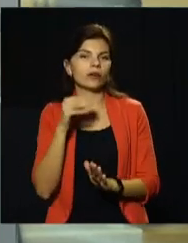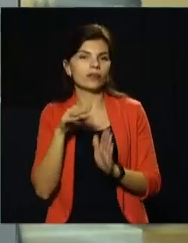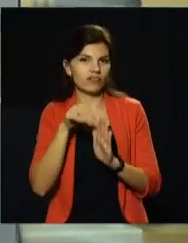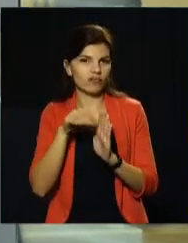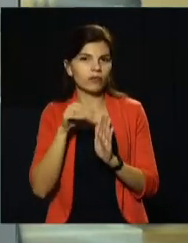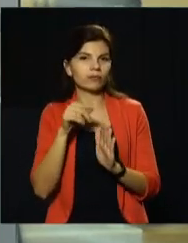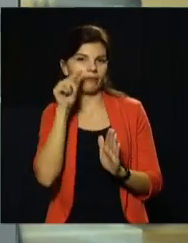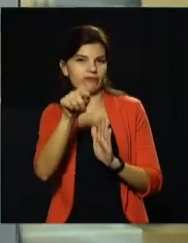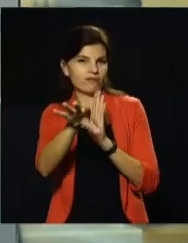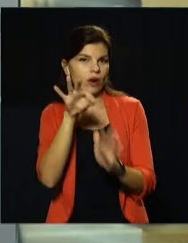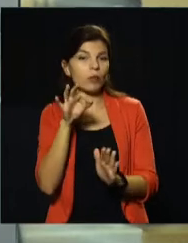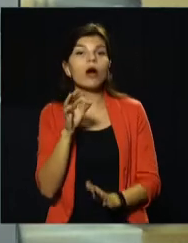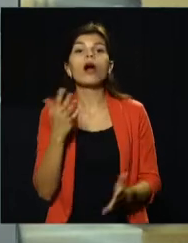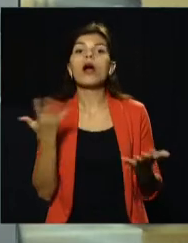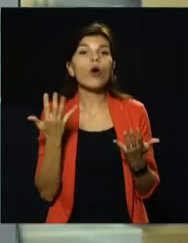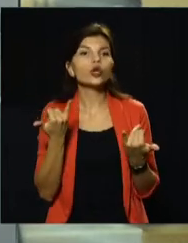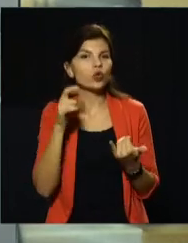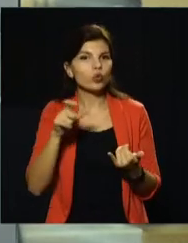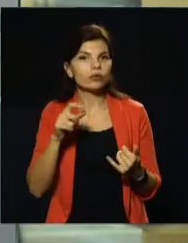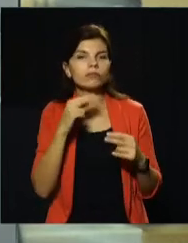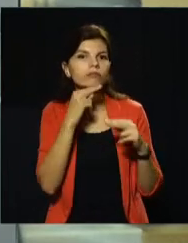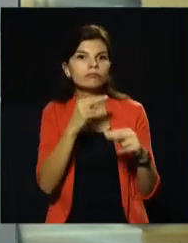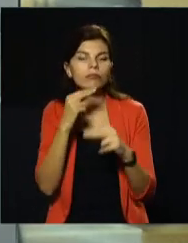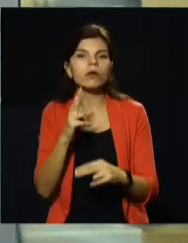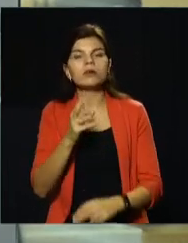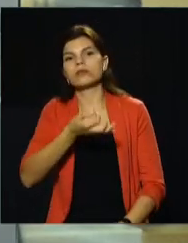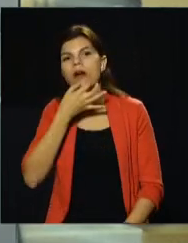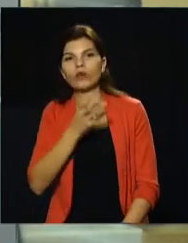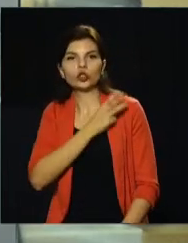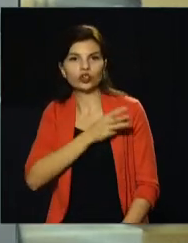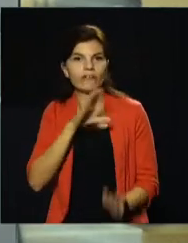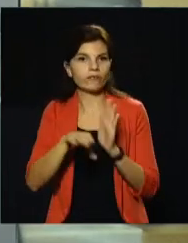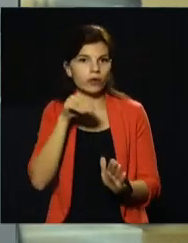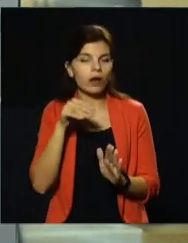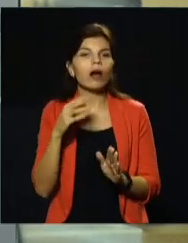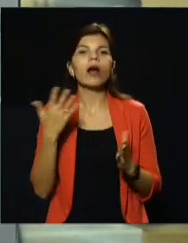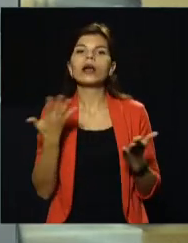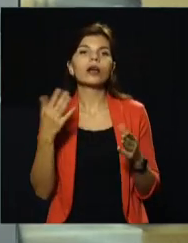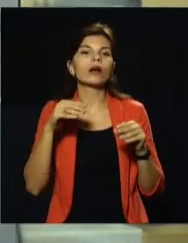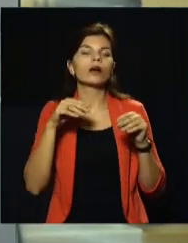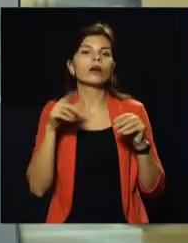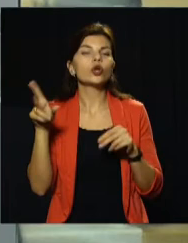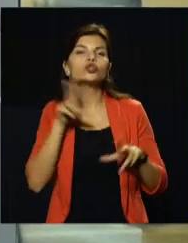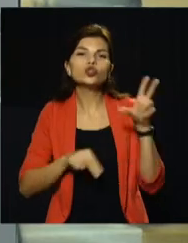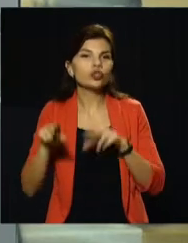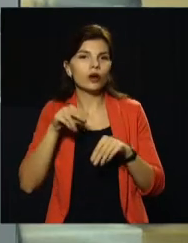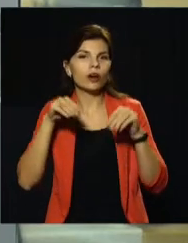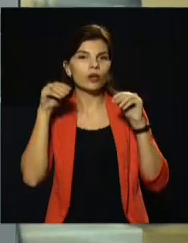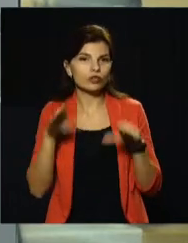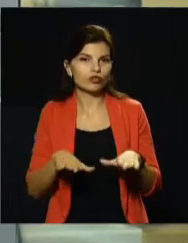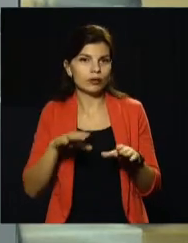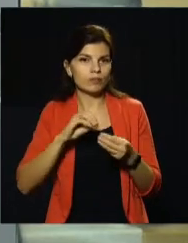Яким політичним партіям зараз віддають перевагу жителі Дніпропетровщини і на вирішення яких проблем сподіваються? Про це